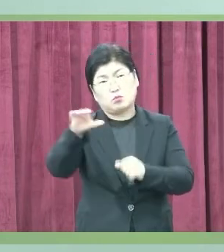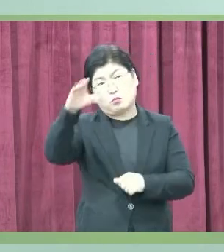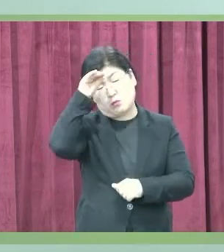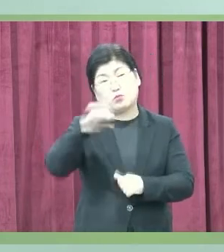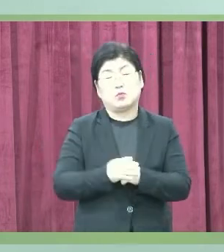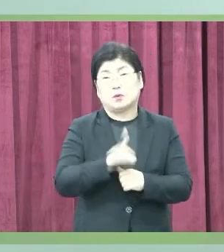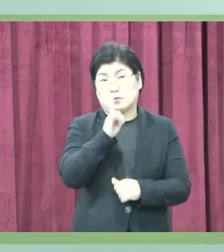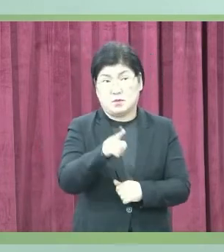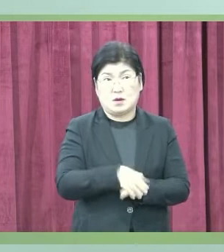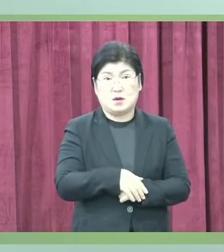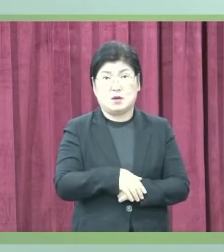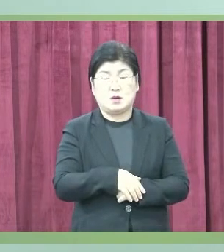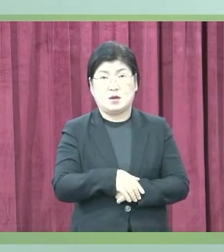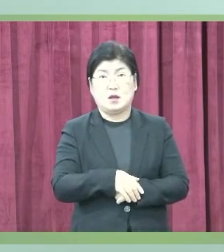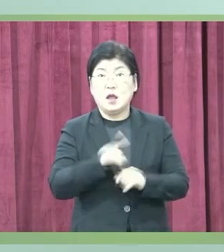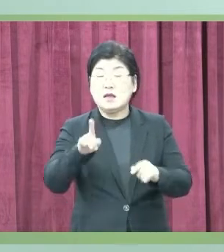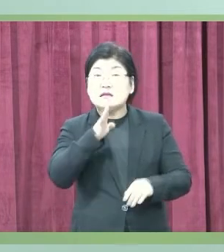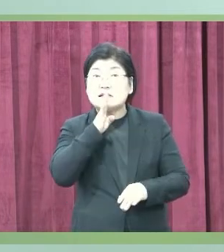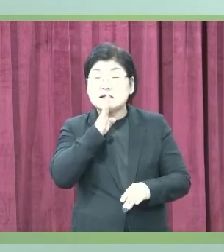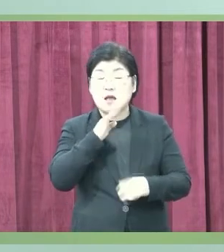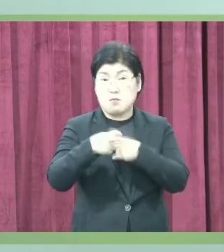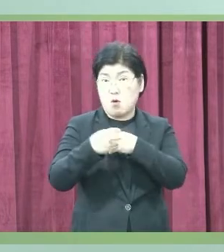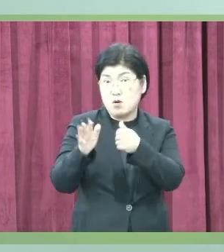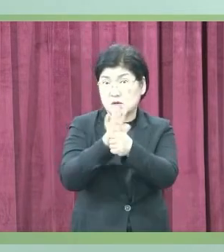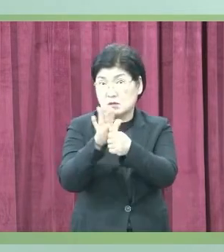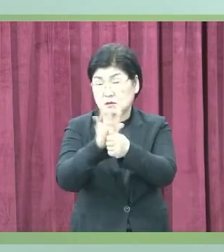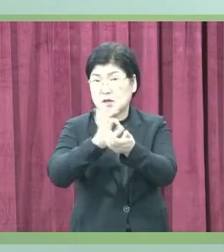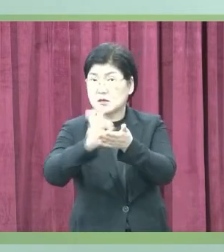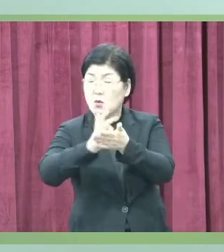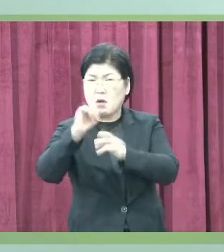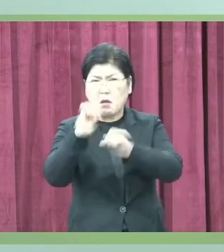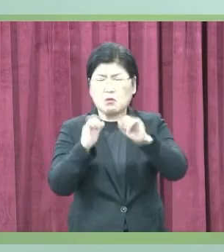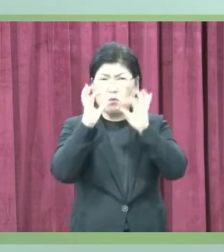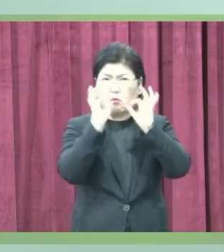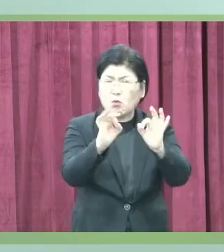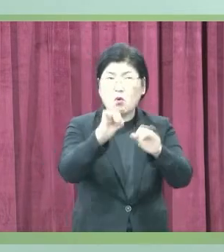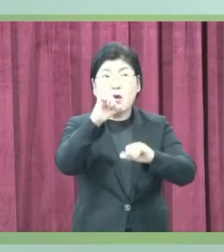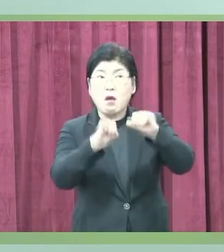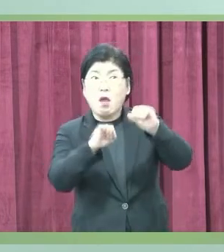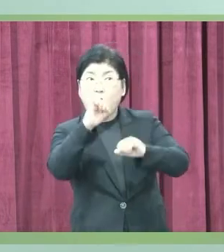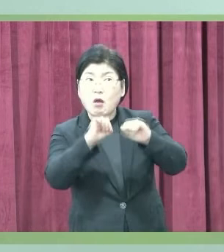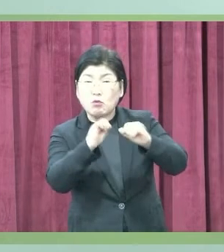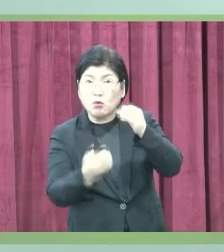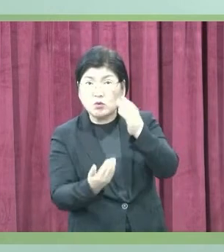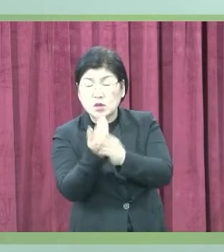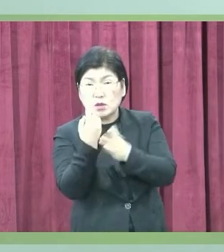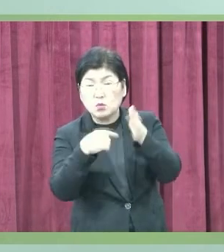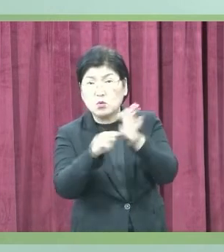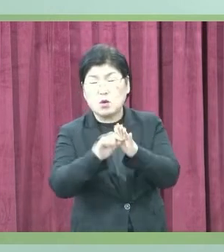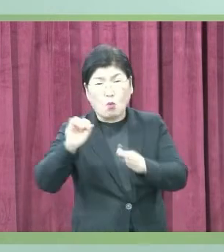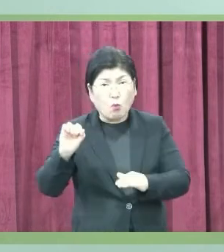이름에서 알 수 있듯이 실제 의료 서비스를 이용하는 행동을 보고 행동이 일어나게 하는